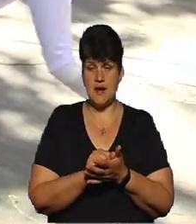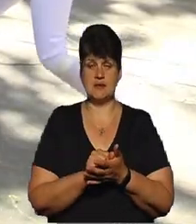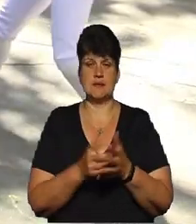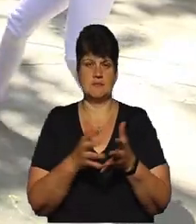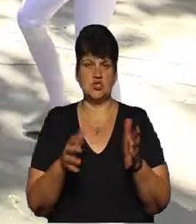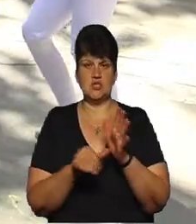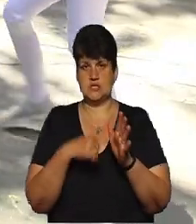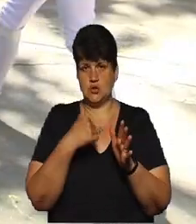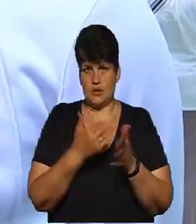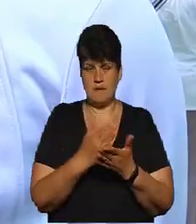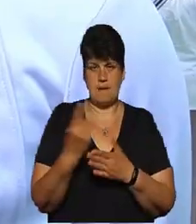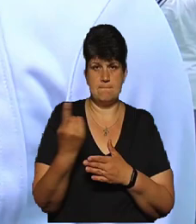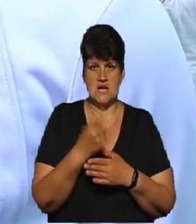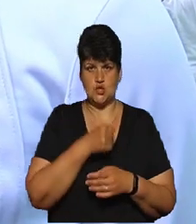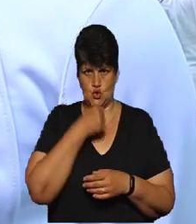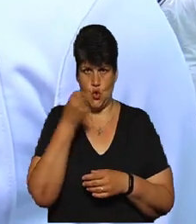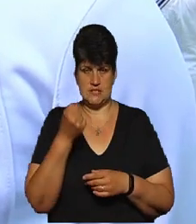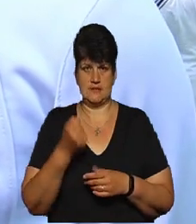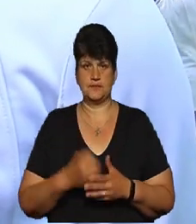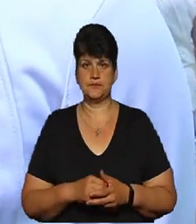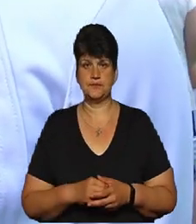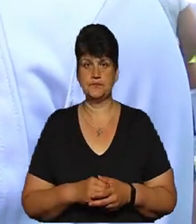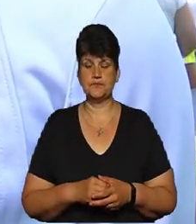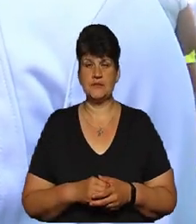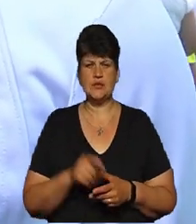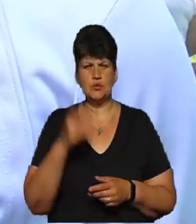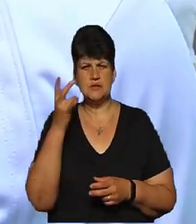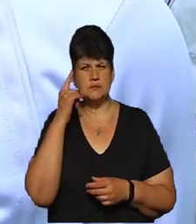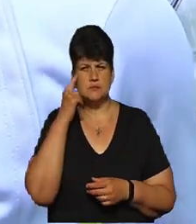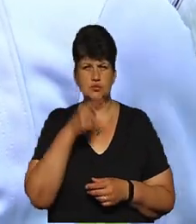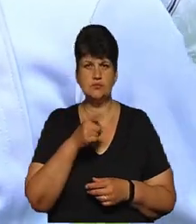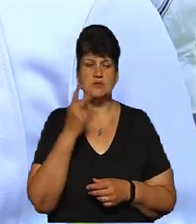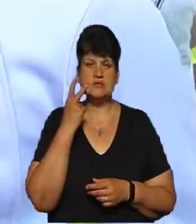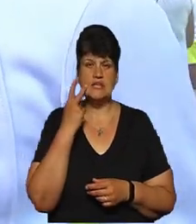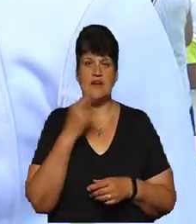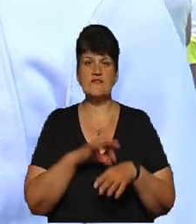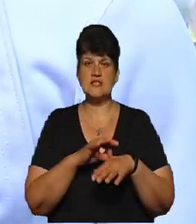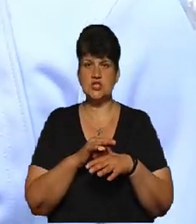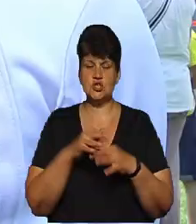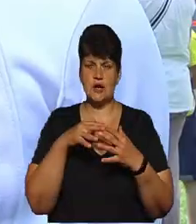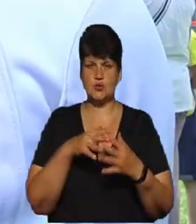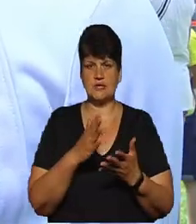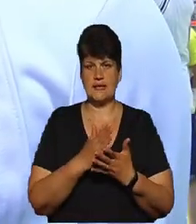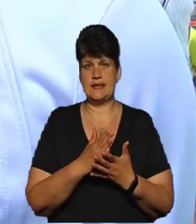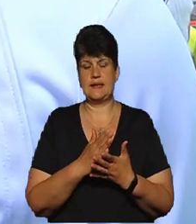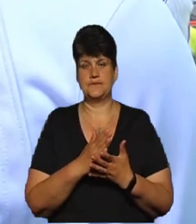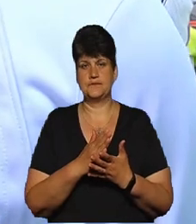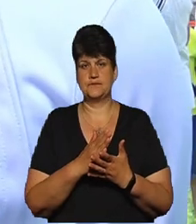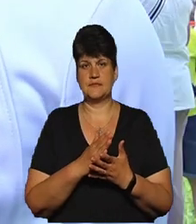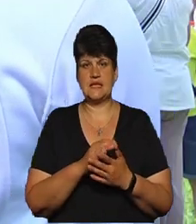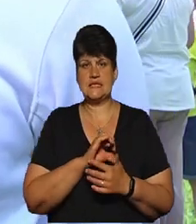перший дорослий розряд. Тут треба думати постійно, і тут фізична нагрузка йде прямо на все тіло.